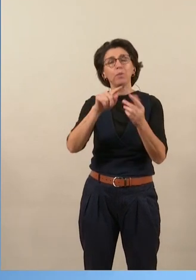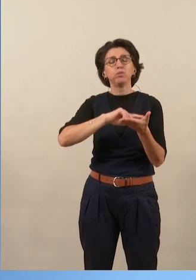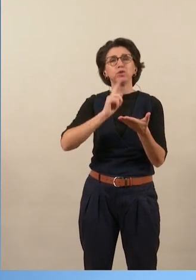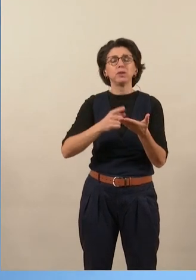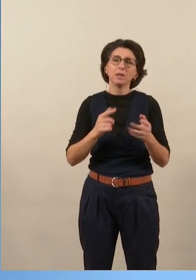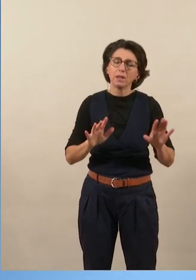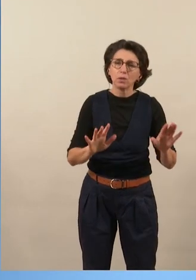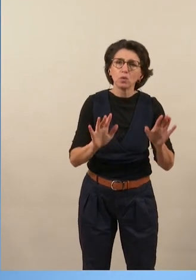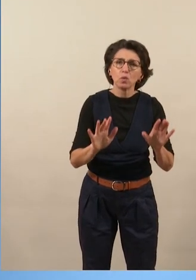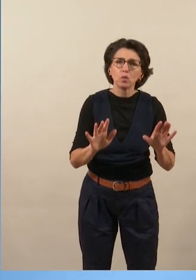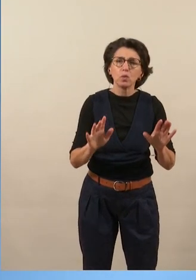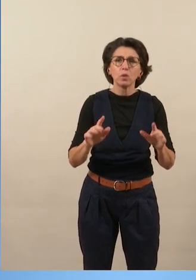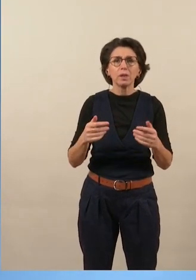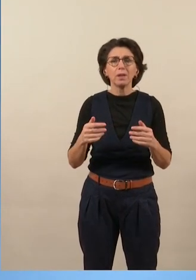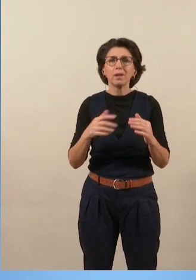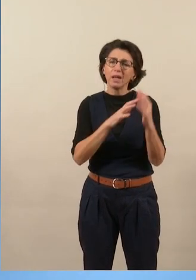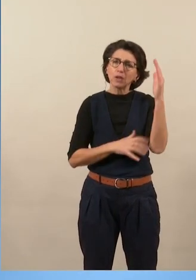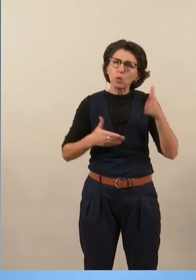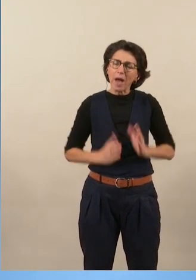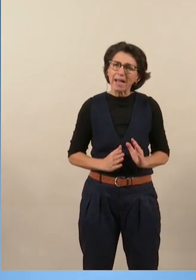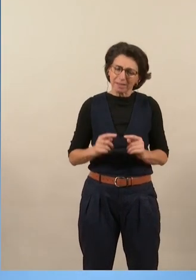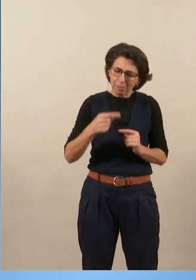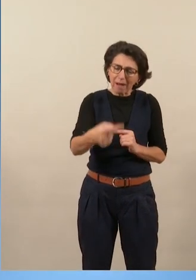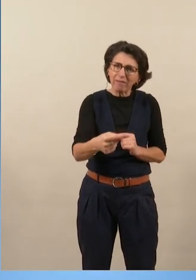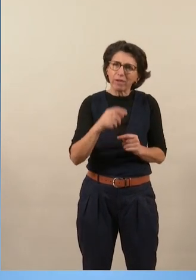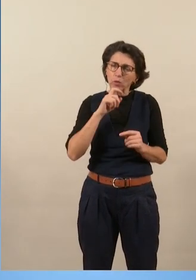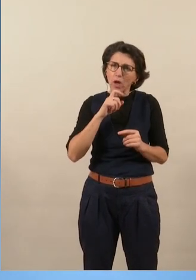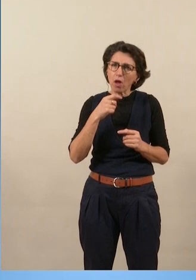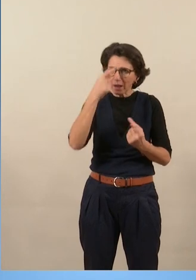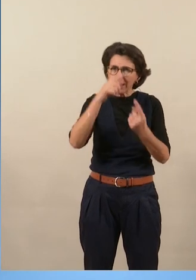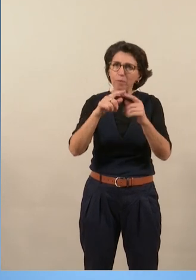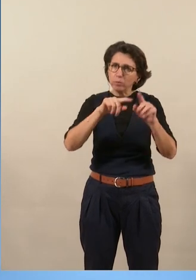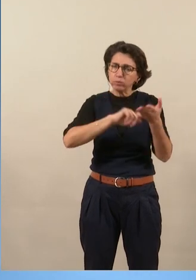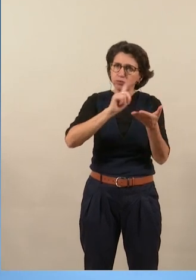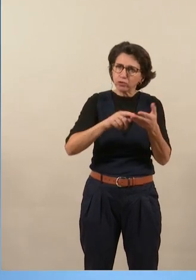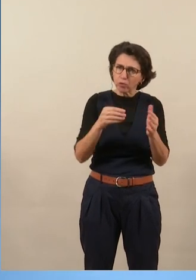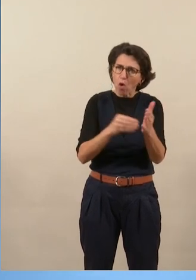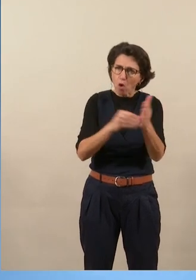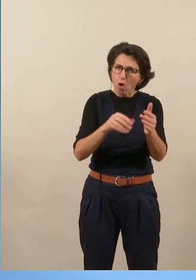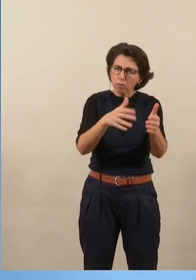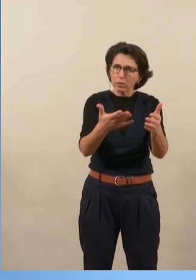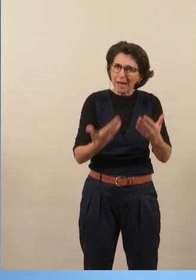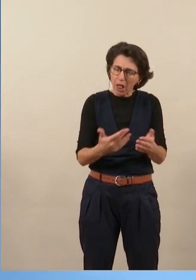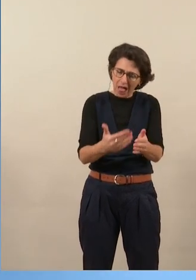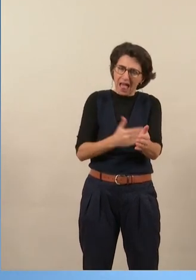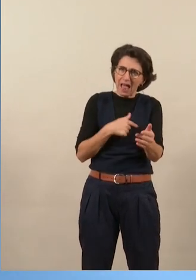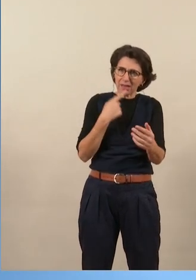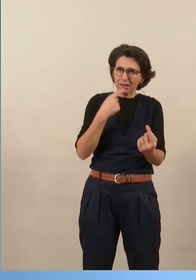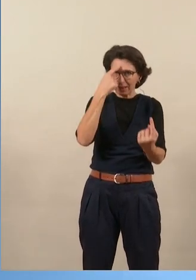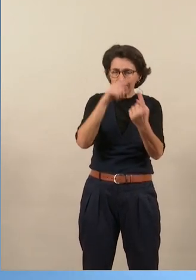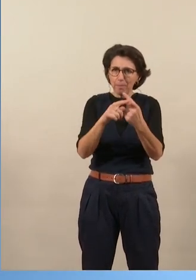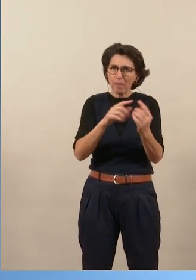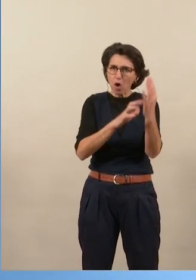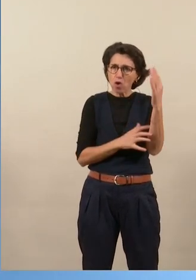mais là on est sur la délibération dur r directe on va avoir plein de temps sur le budget donc là c'est le rendu acte si vous avez des questions sur ce rendu Act vous le